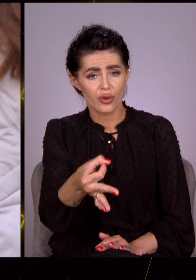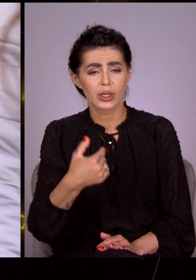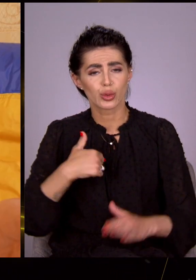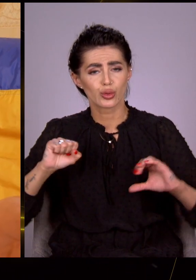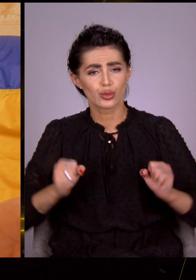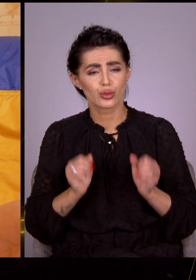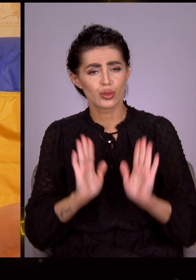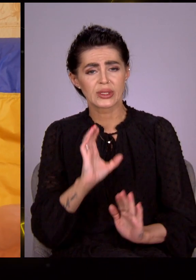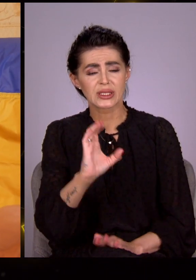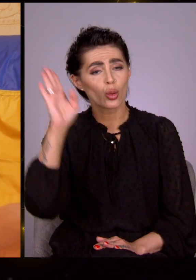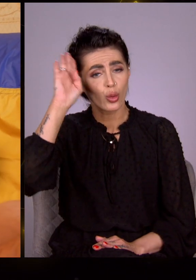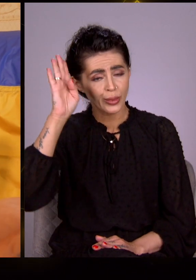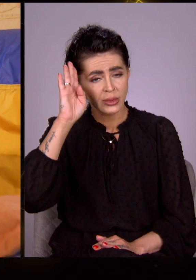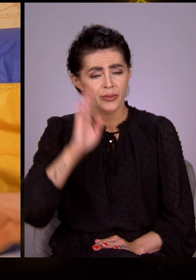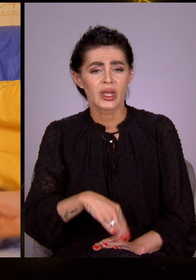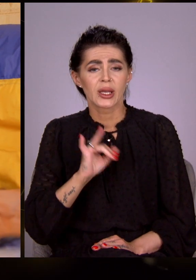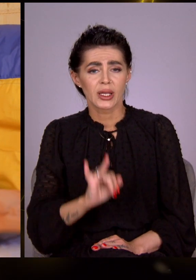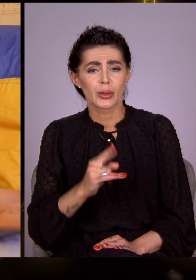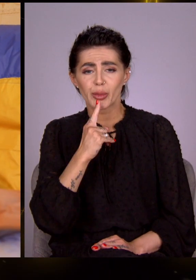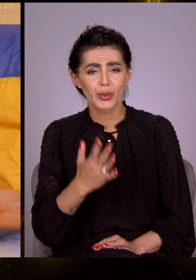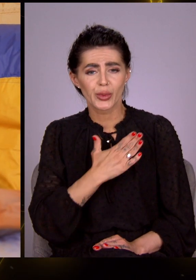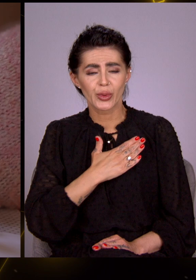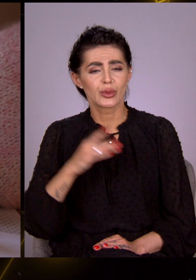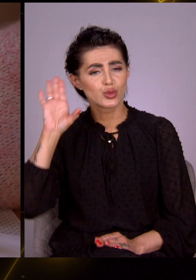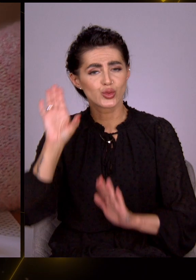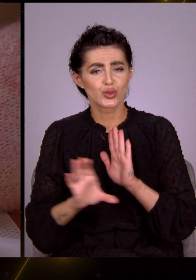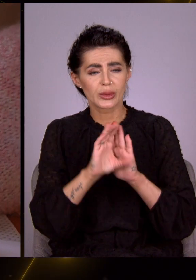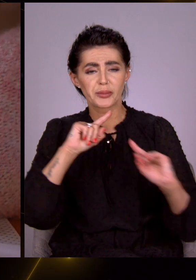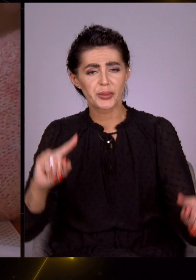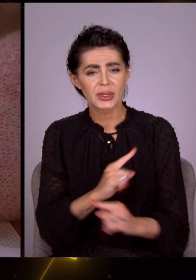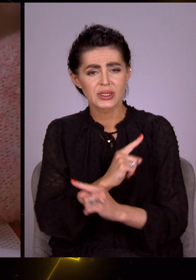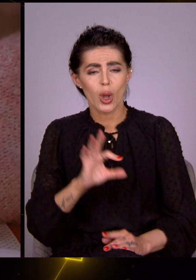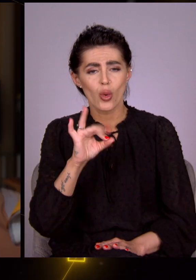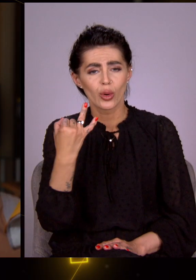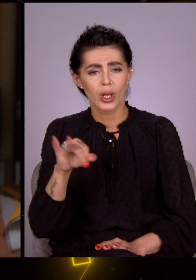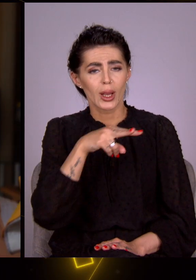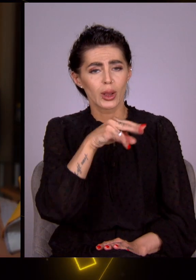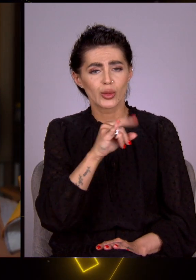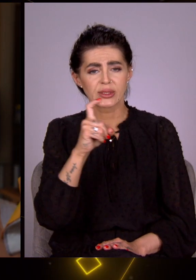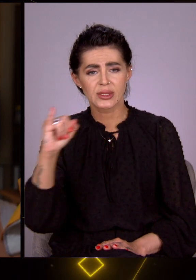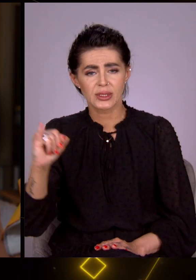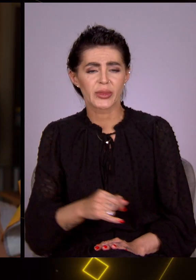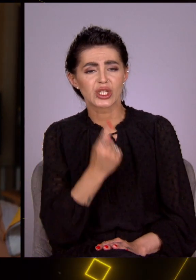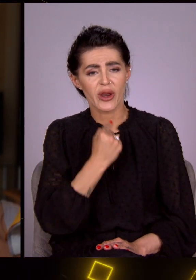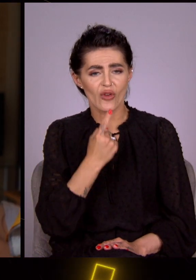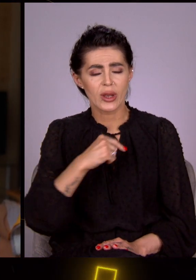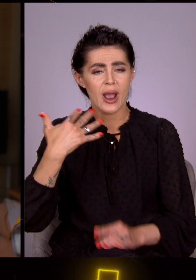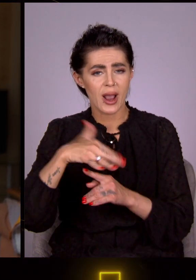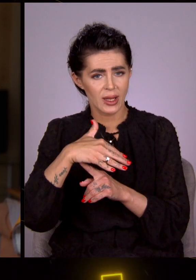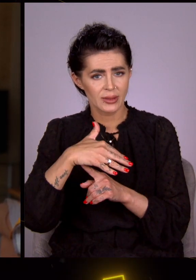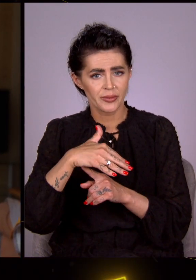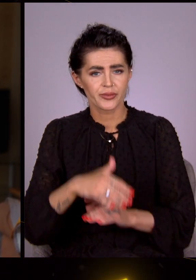хлопцями і після уроків полюбляє з ними слухати пісню «Ой, у лузі червона калина». Мій любимий урок –